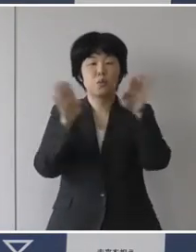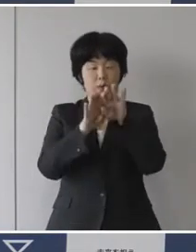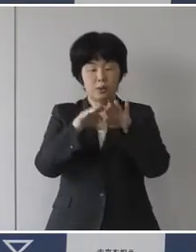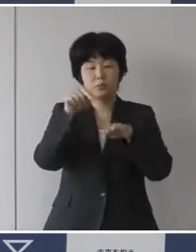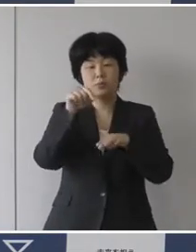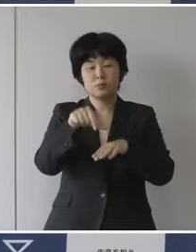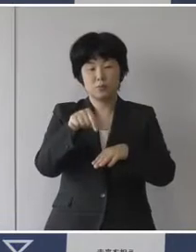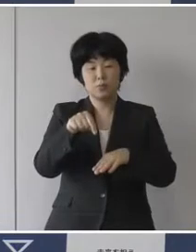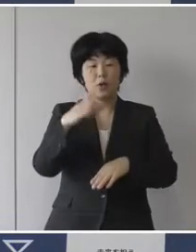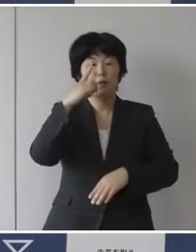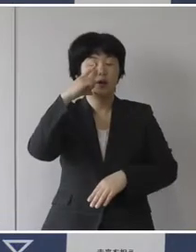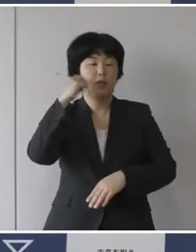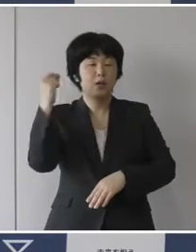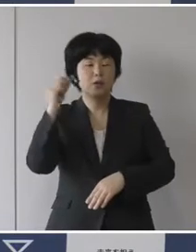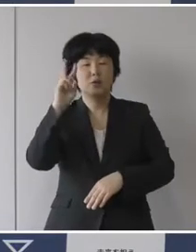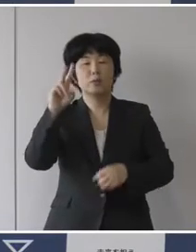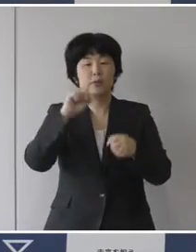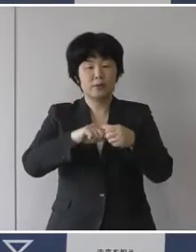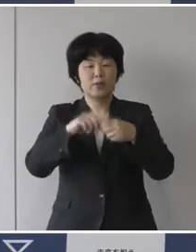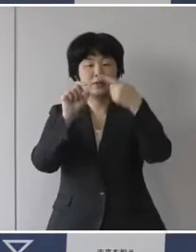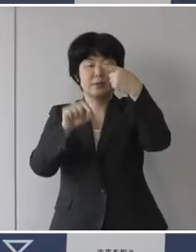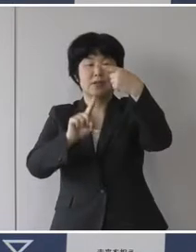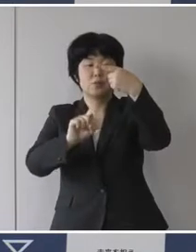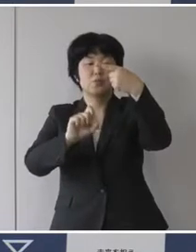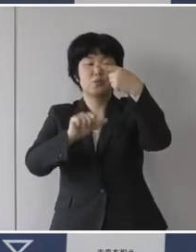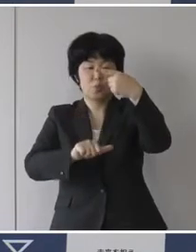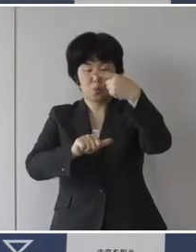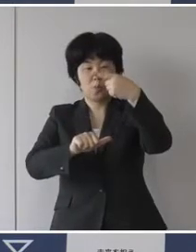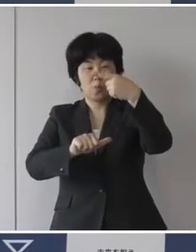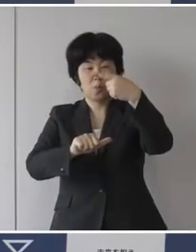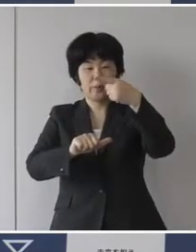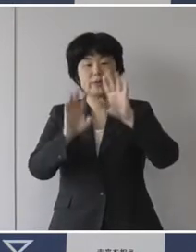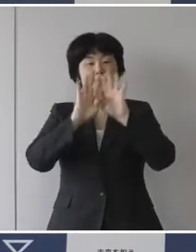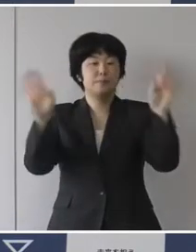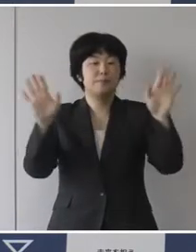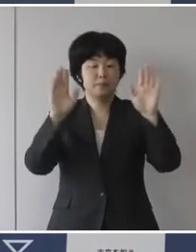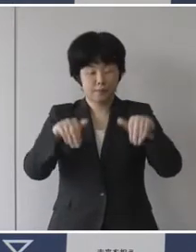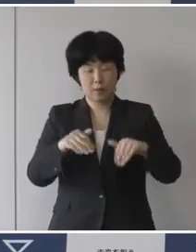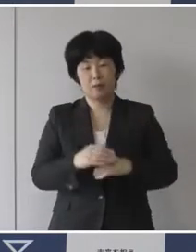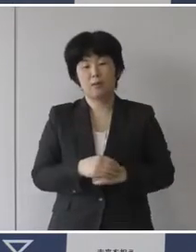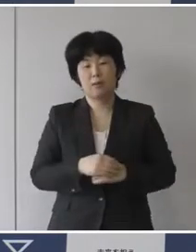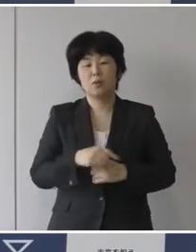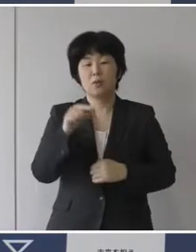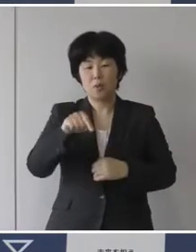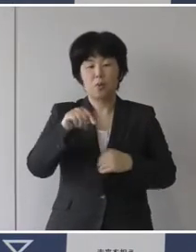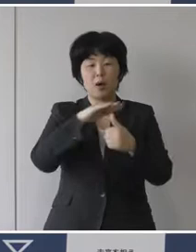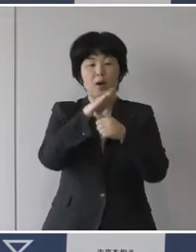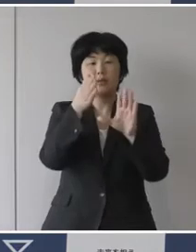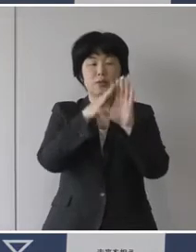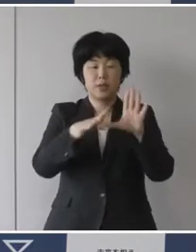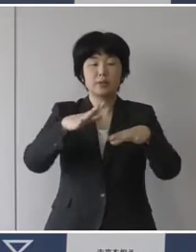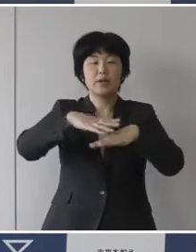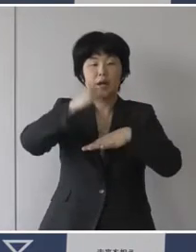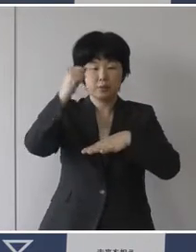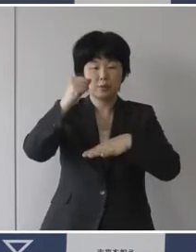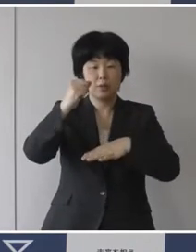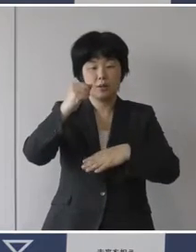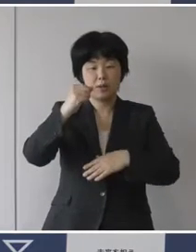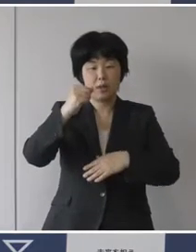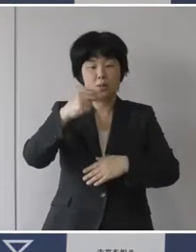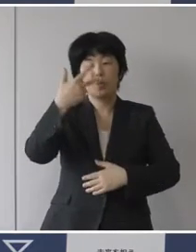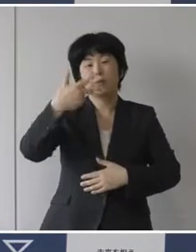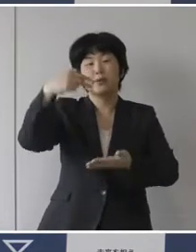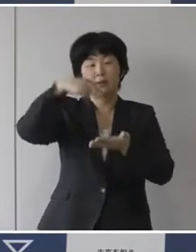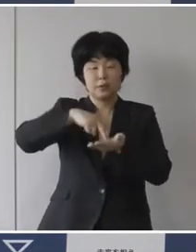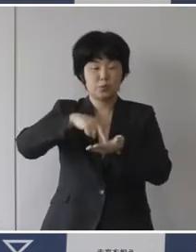2年の1月15日に、開館をしておりまして、愛知県内では初めての、一律の、